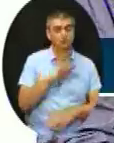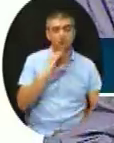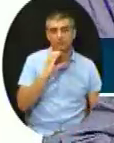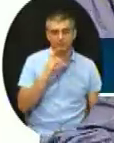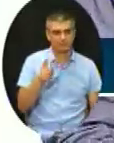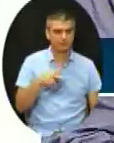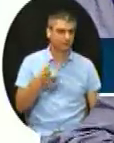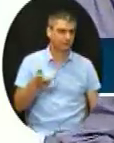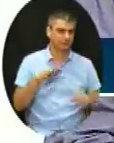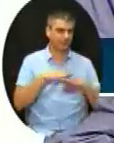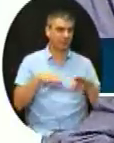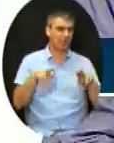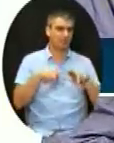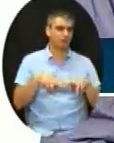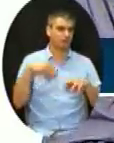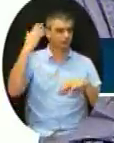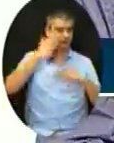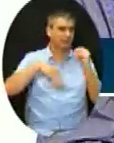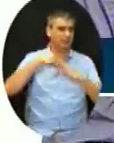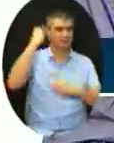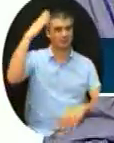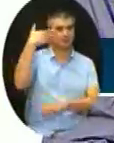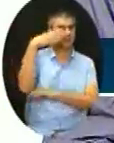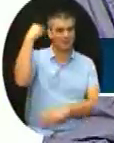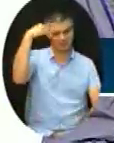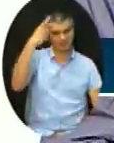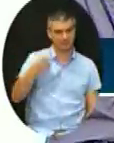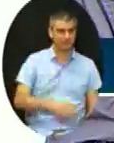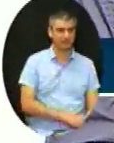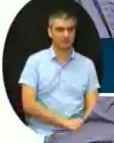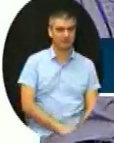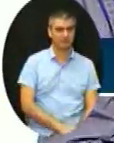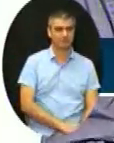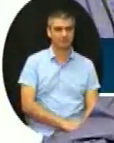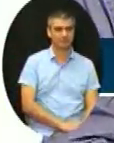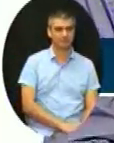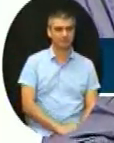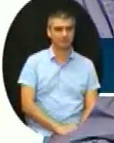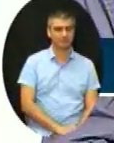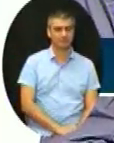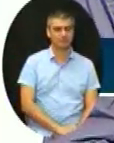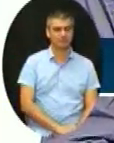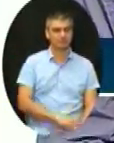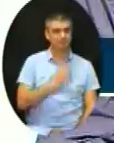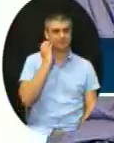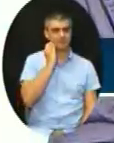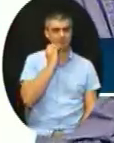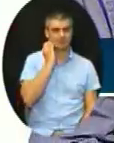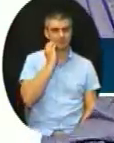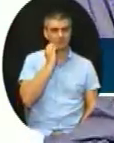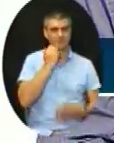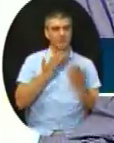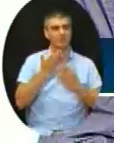הוא עתודת הקרקע שבה תיבנה המדינה הפלסטינית. כלומר, ההתייחסות לפעולות פלסטיניות בשטח C, כאילו הם